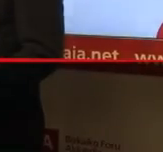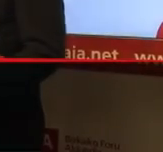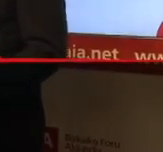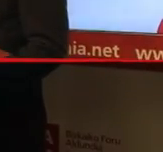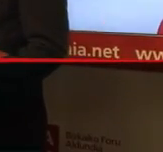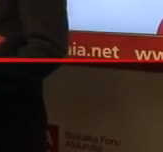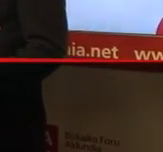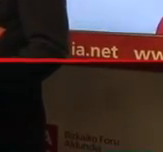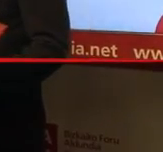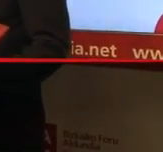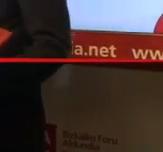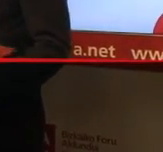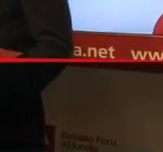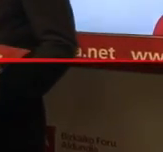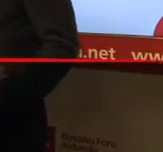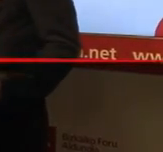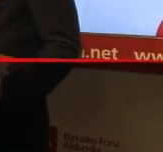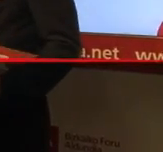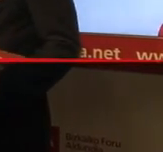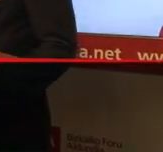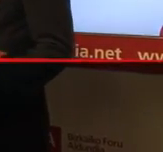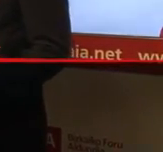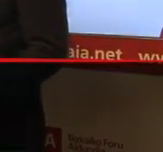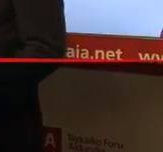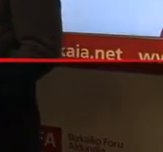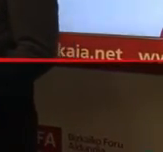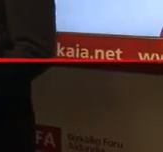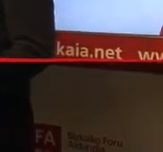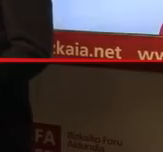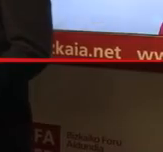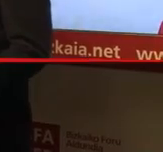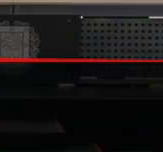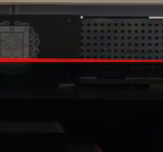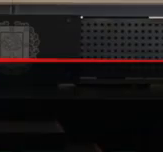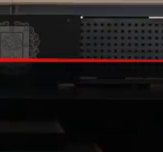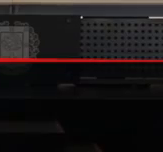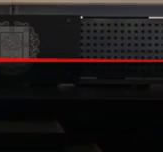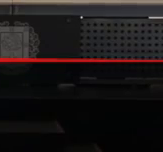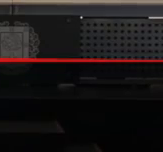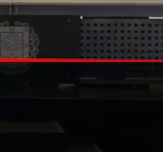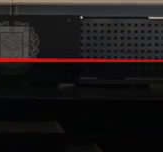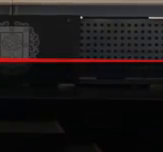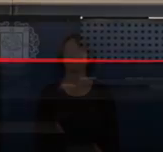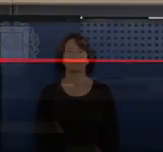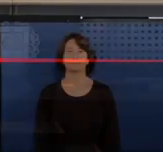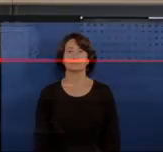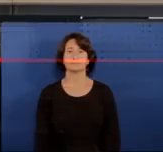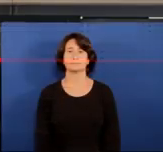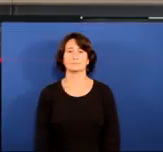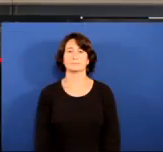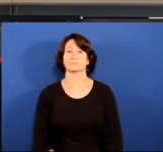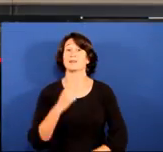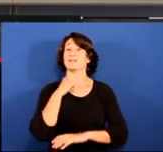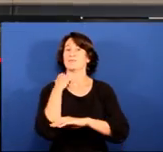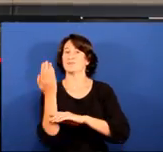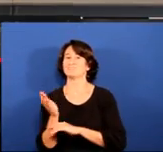Kulturako Foru Diputatu Miren Josune Arizondo jakinarazi du zein berritasun egongo diren Bizkaiko Foru Aldundiaren Eskola Kirola